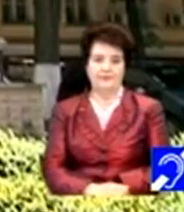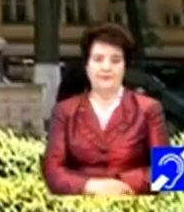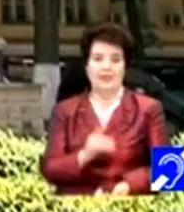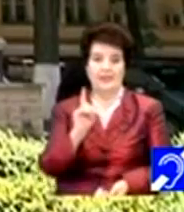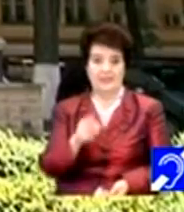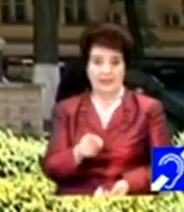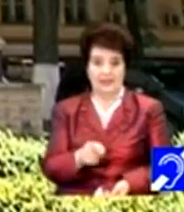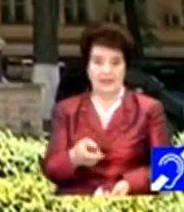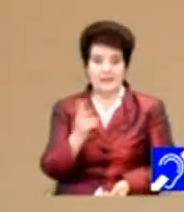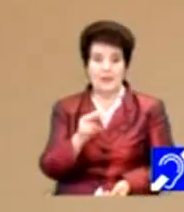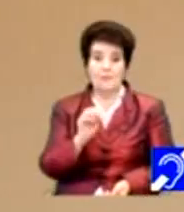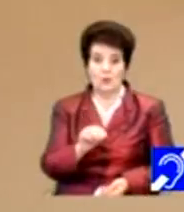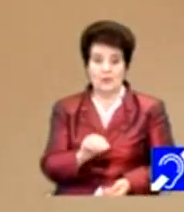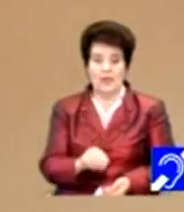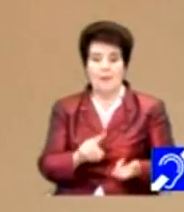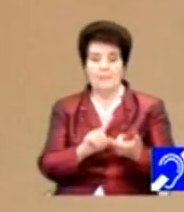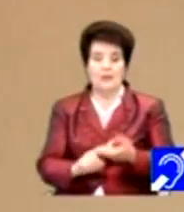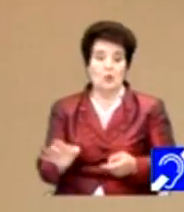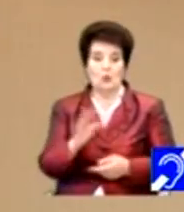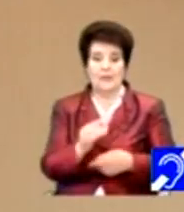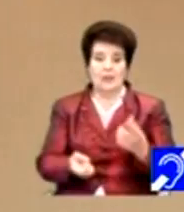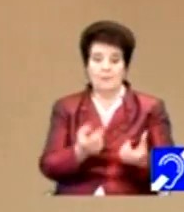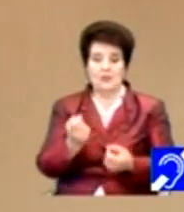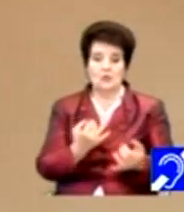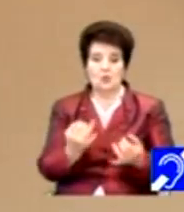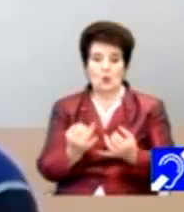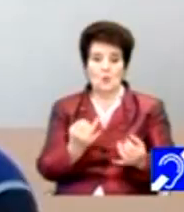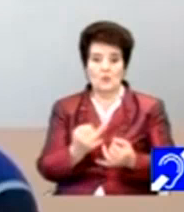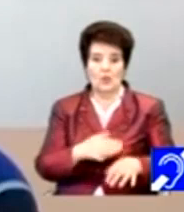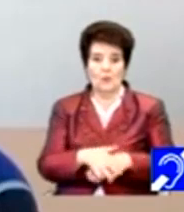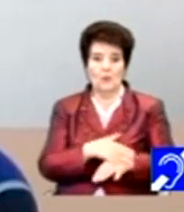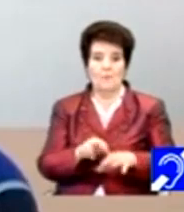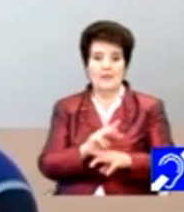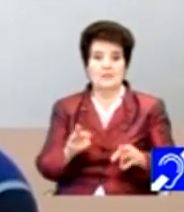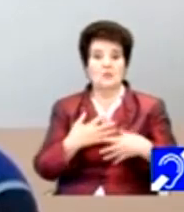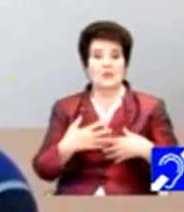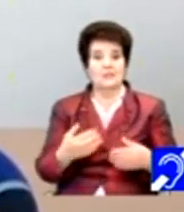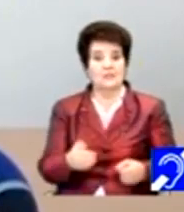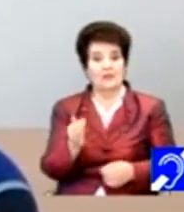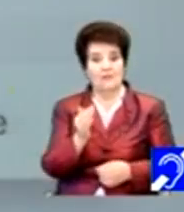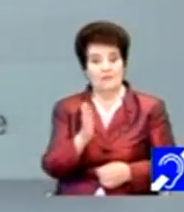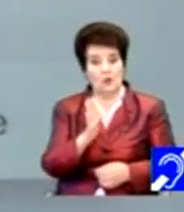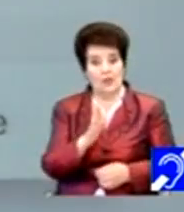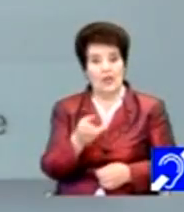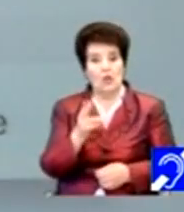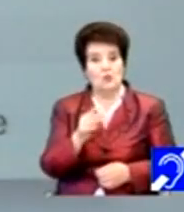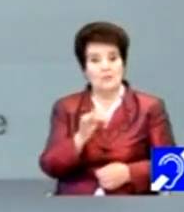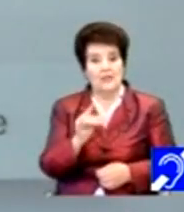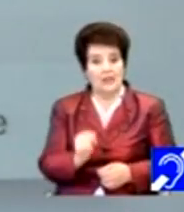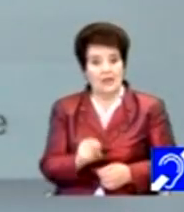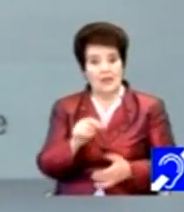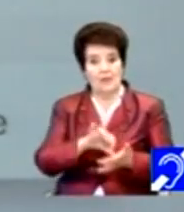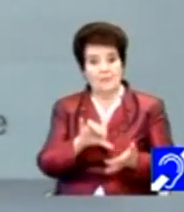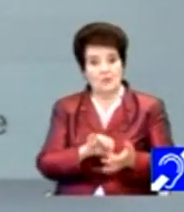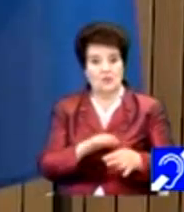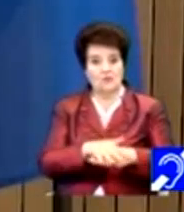De la debutul pandemiei, practic toate aparițiile și comunicările publice ale ministrului Sănătății Viorica Dumbrăveanu s-au limitat la